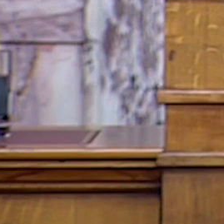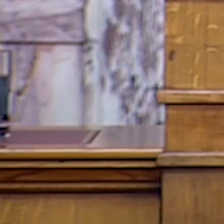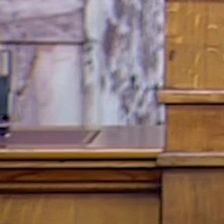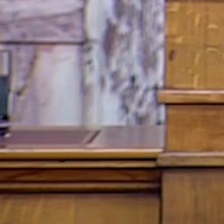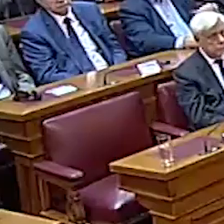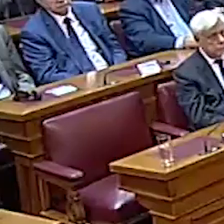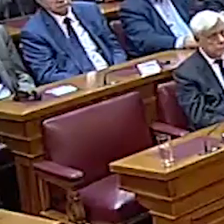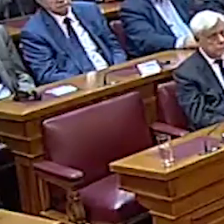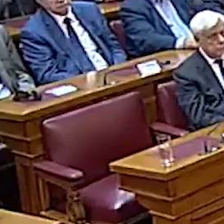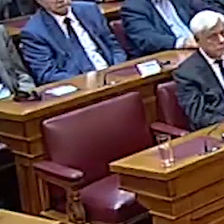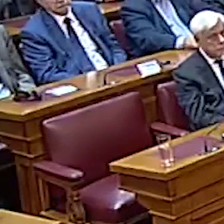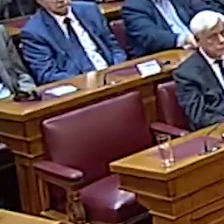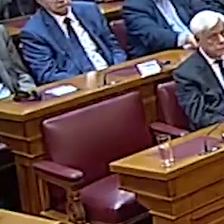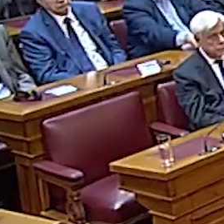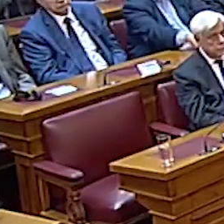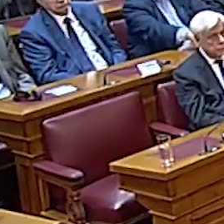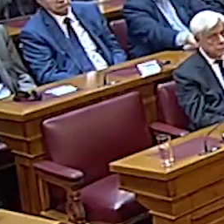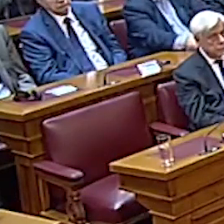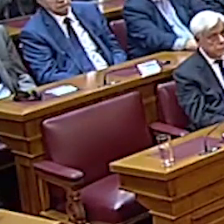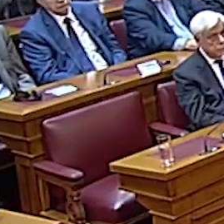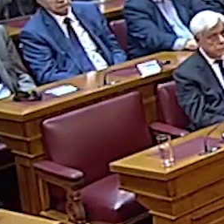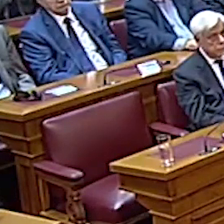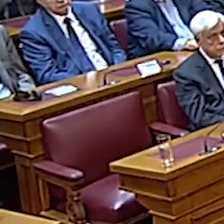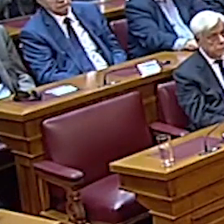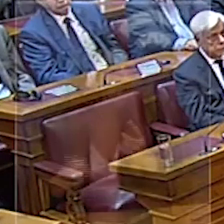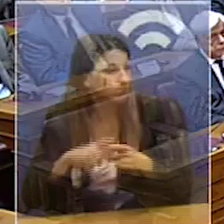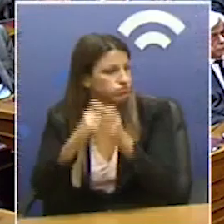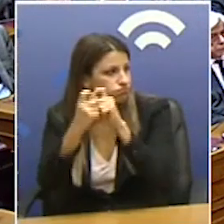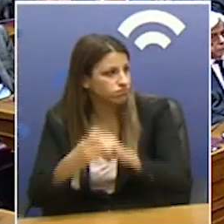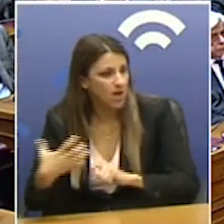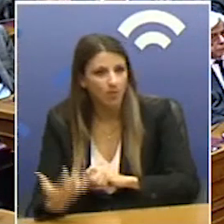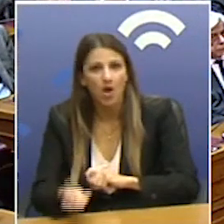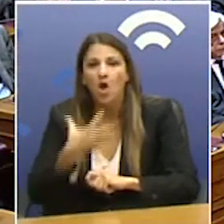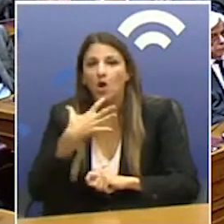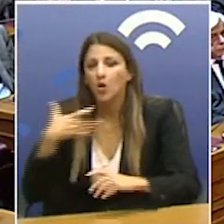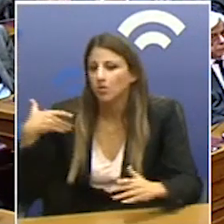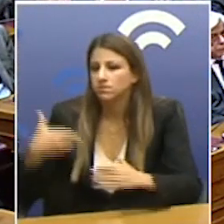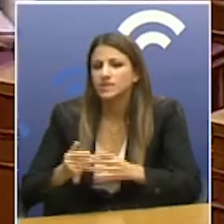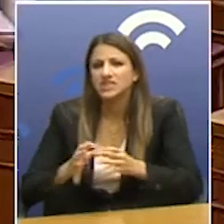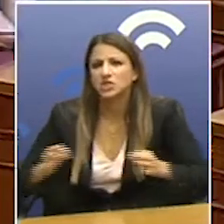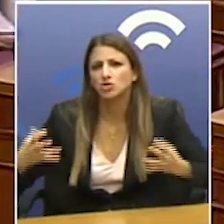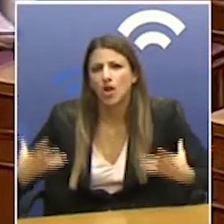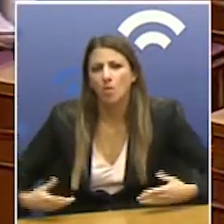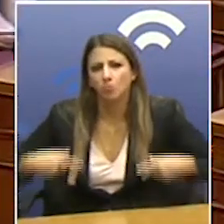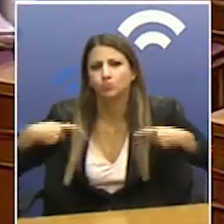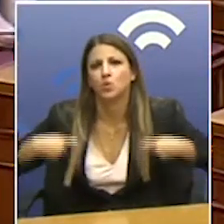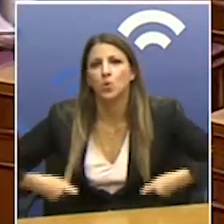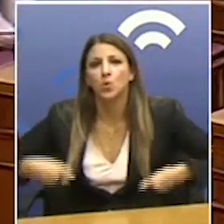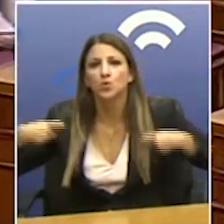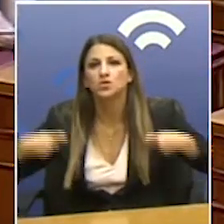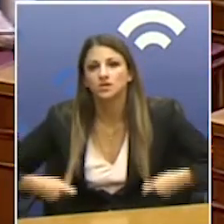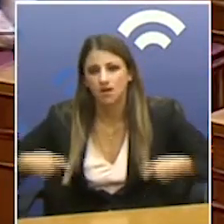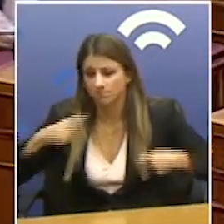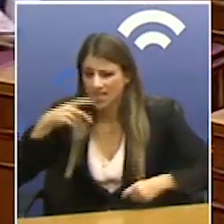μεταναστευτικό και κυρίως την κλιματική αλλαγή. Γιατί οι κύκλοι της ιστορίας, βλέπετε, μοιάζουν